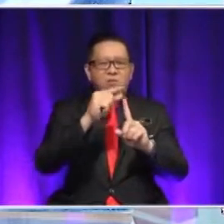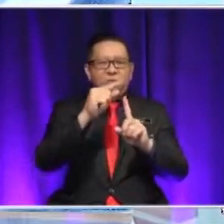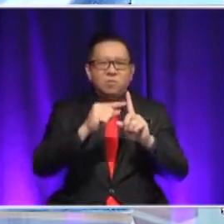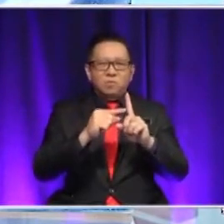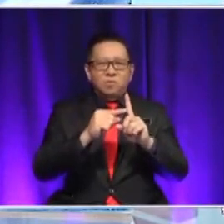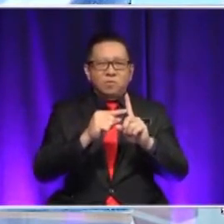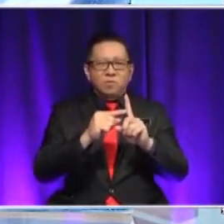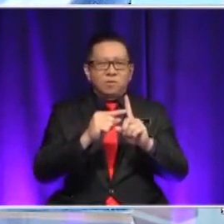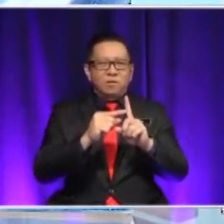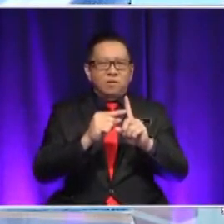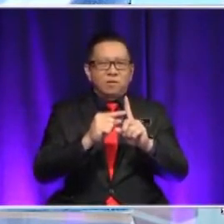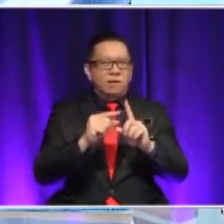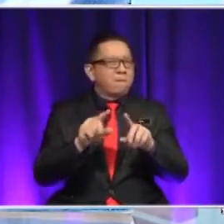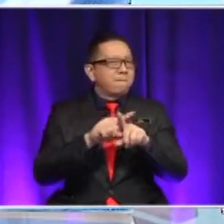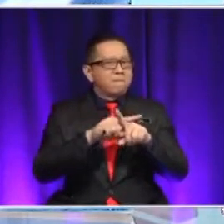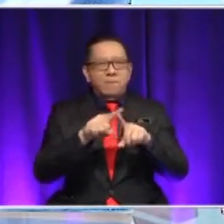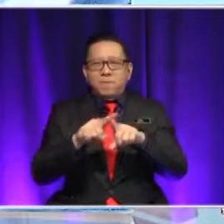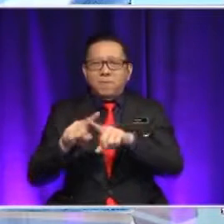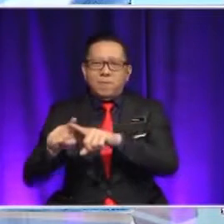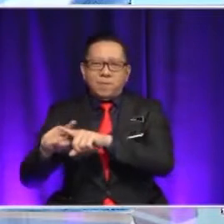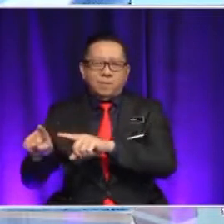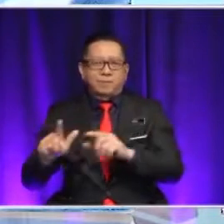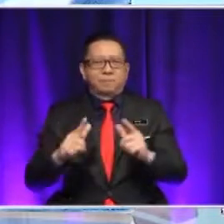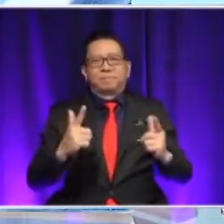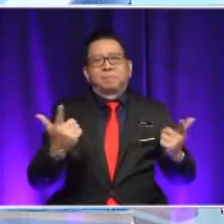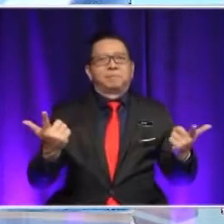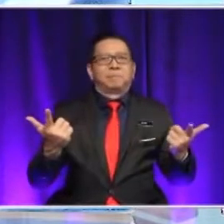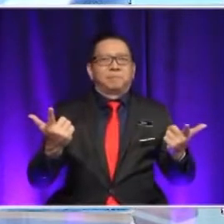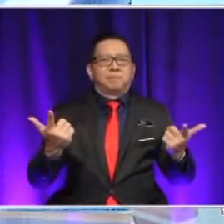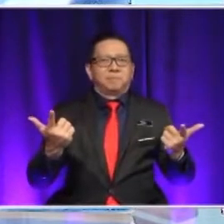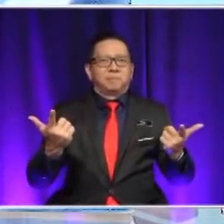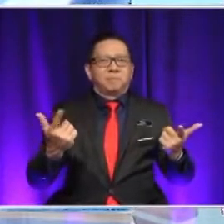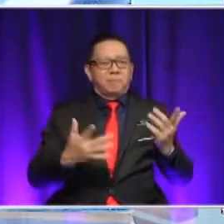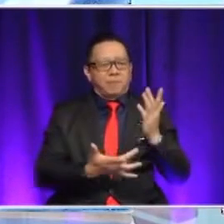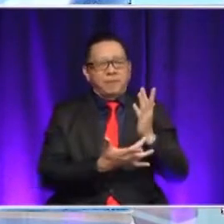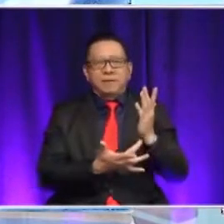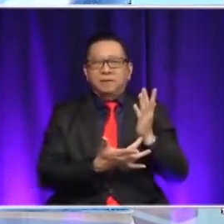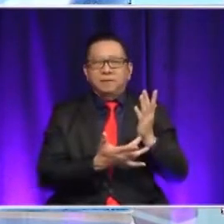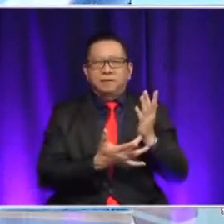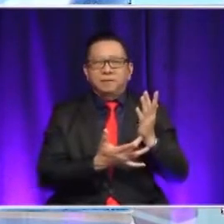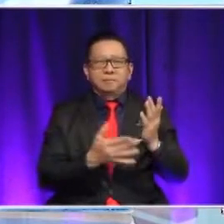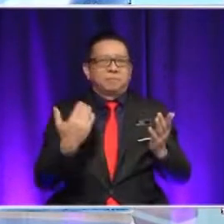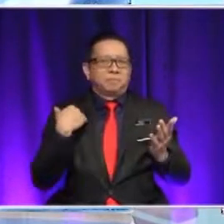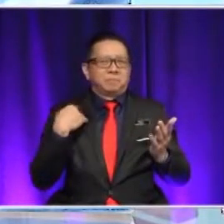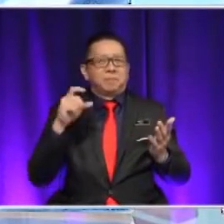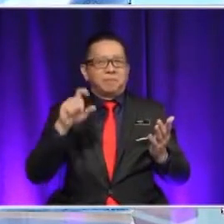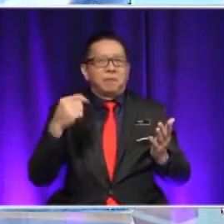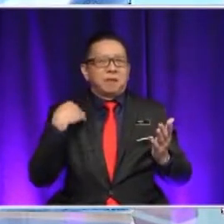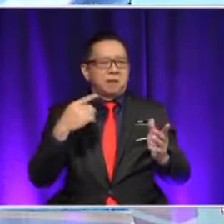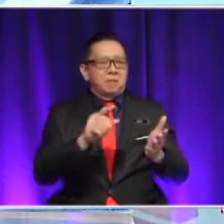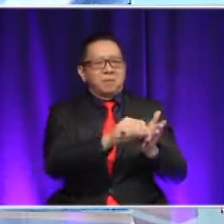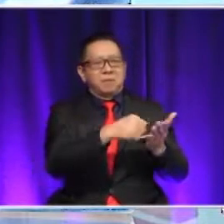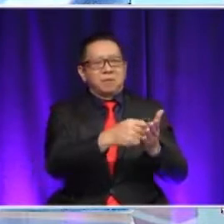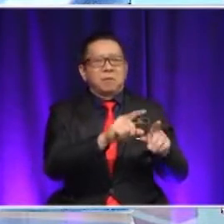Sadia the full bagai kegunaan lah kita the macam Ati ini tentu pelukan sapuan brush yang sebegini